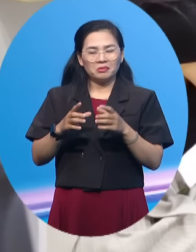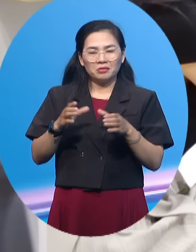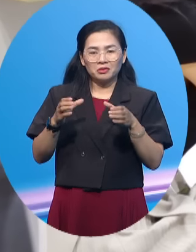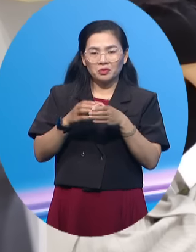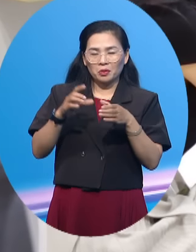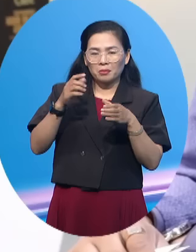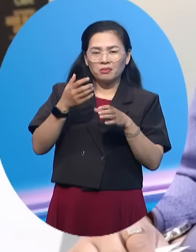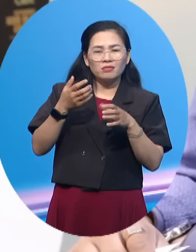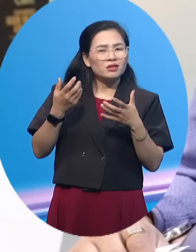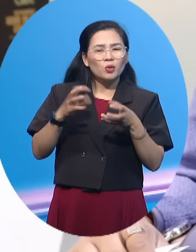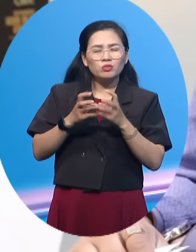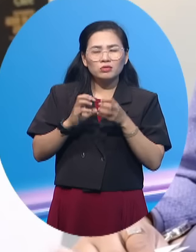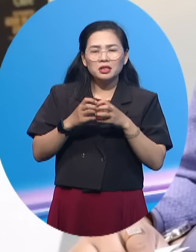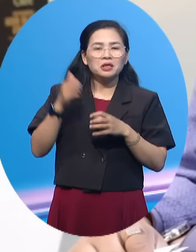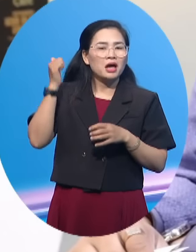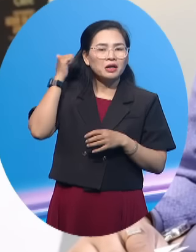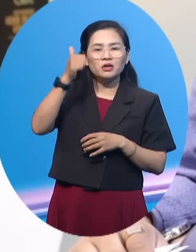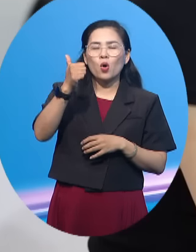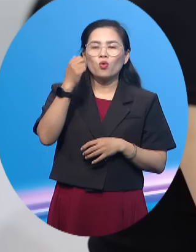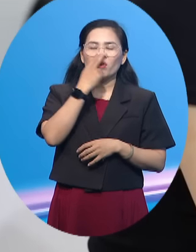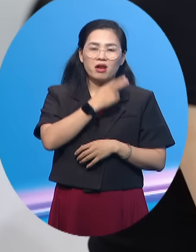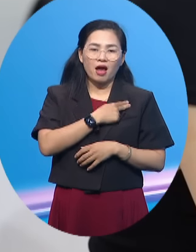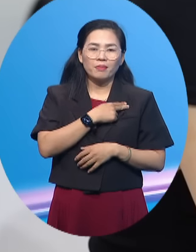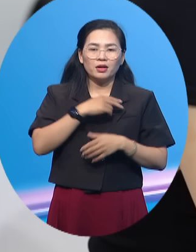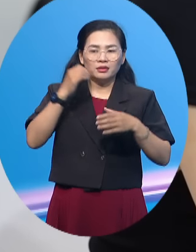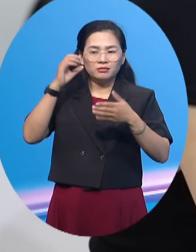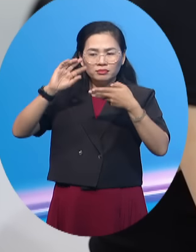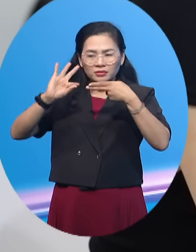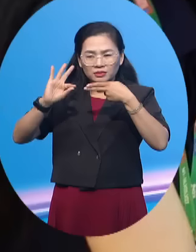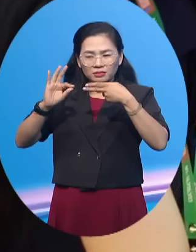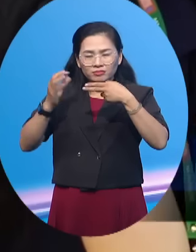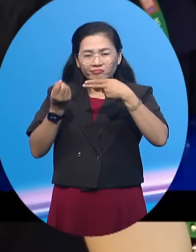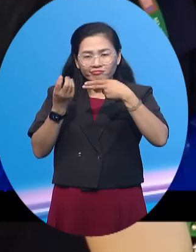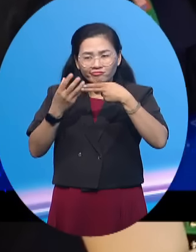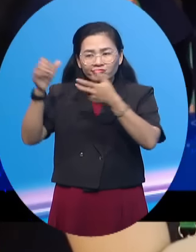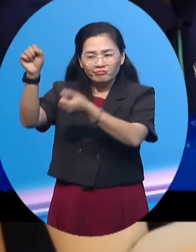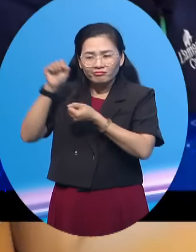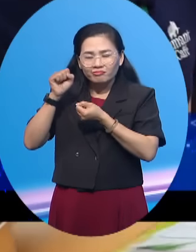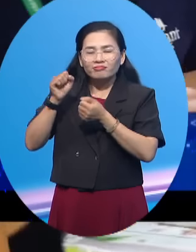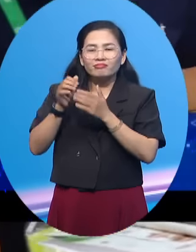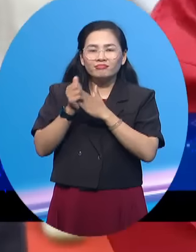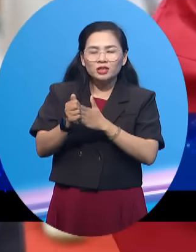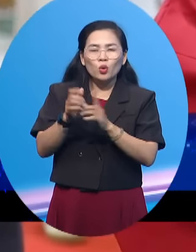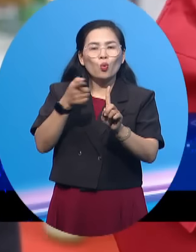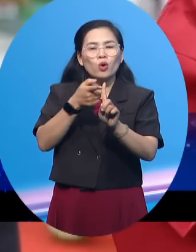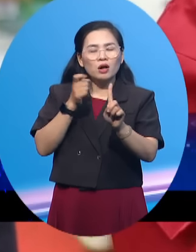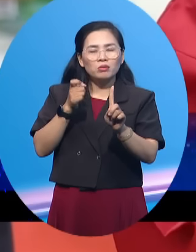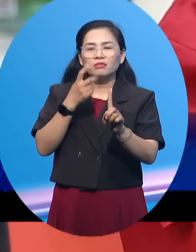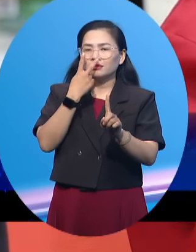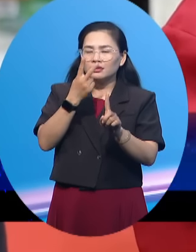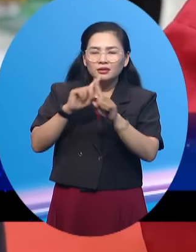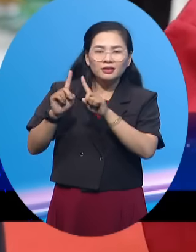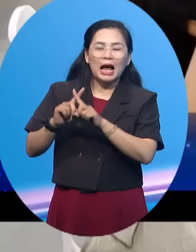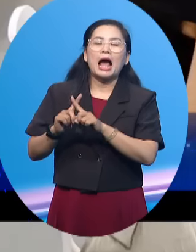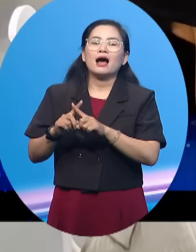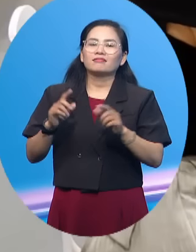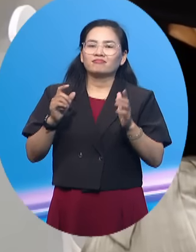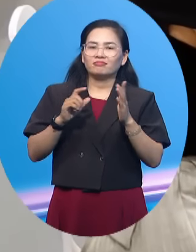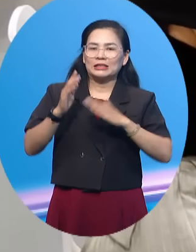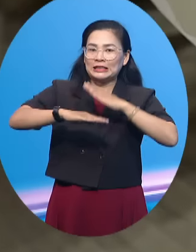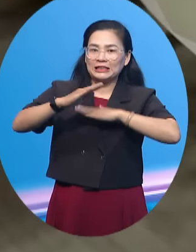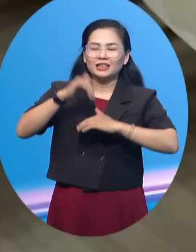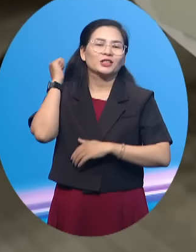xuất và xuất khẩu cà phê. Các chứng nhận quốc tế về chất lượng mà Vĩnh Hiệp cùng chỉ dẫn địa lý và truy xuất nguồn gốc của cà phê đã góp phần nâng cao sức